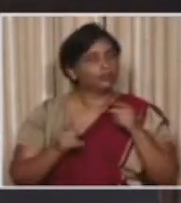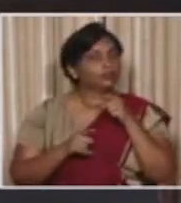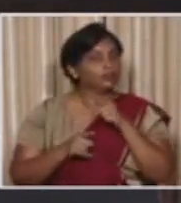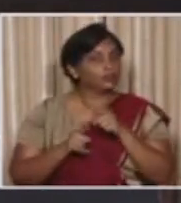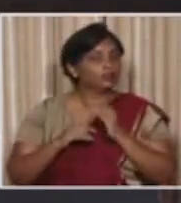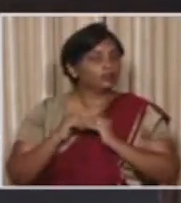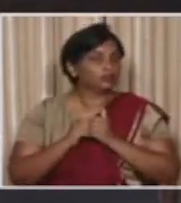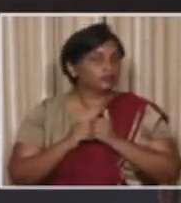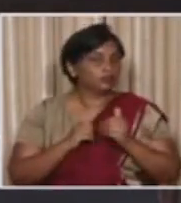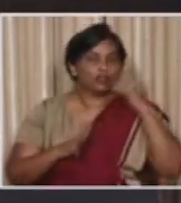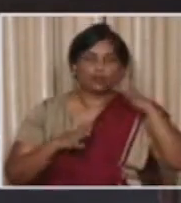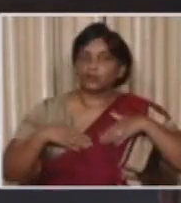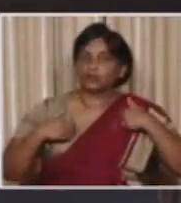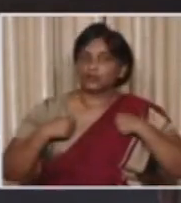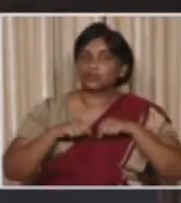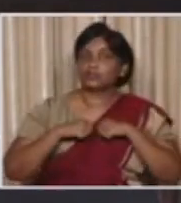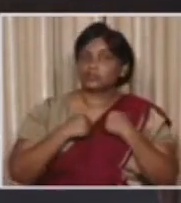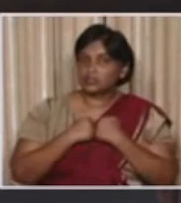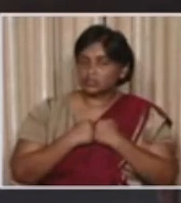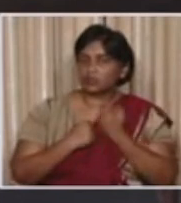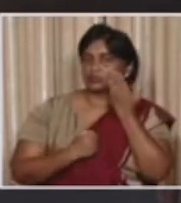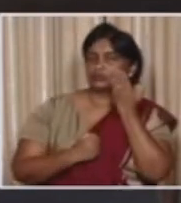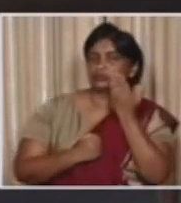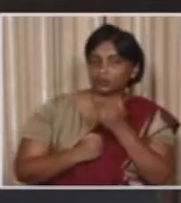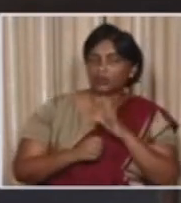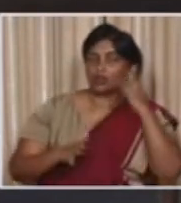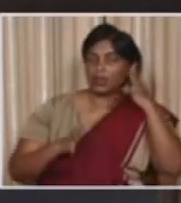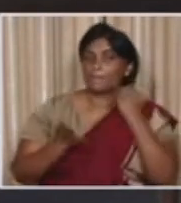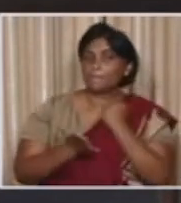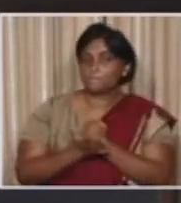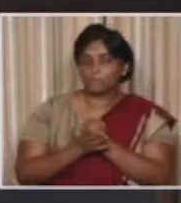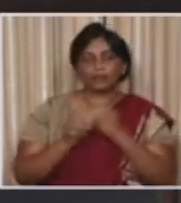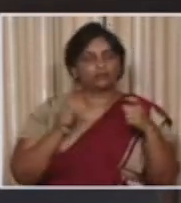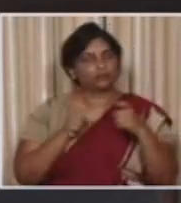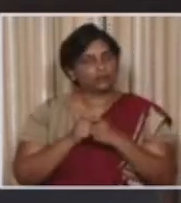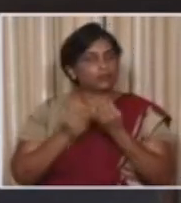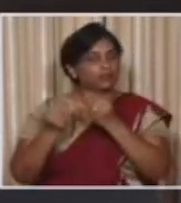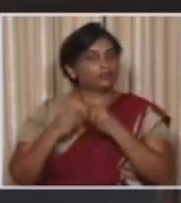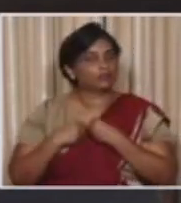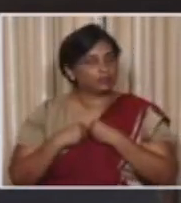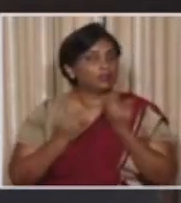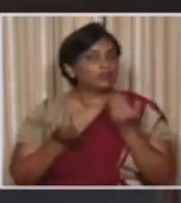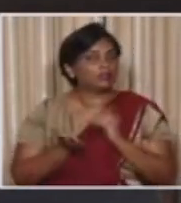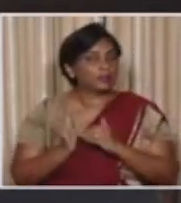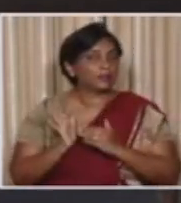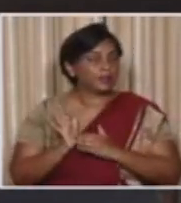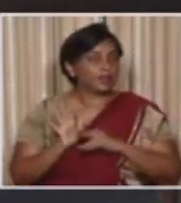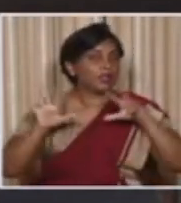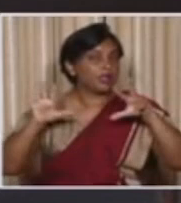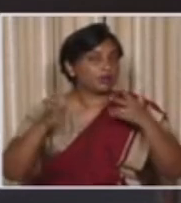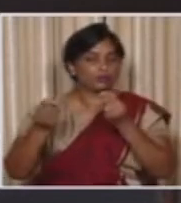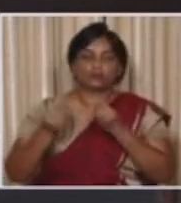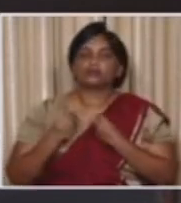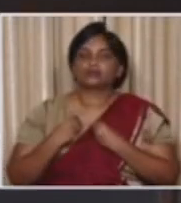මේක ගැනකොට ලෝක සෞඛ්‍ය සංවිධානය මේක ගැන දැකලා තමයි ලෝක බැංකුවත් එක්ක කතා කරලා අපිට දුන්නා තවත් මිලියන 800ක්